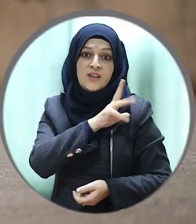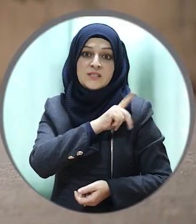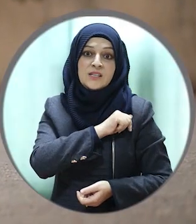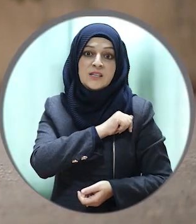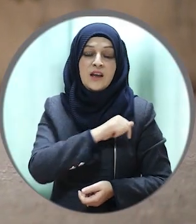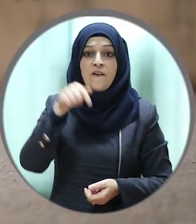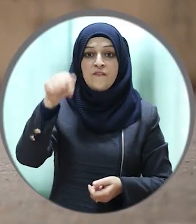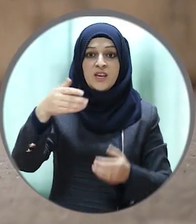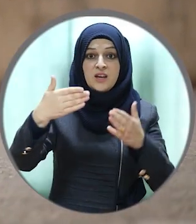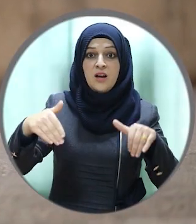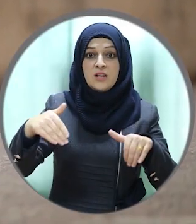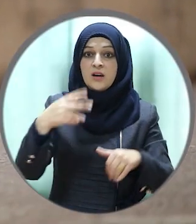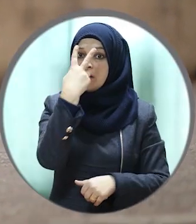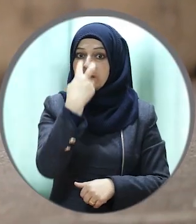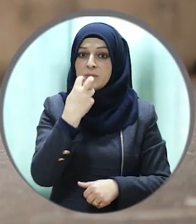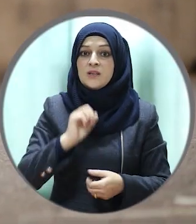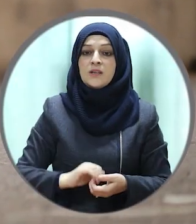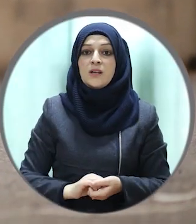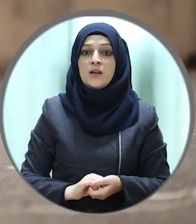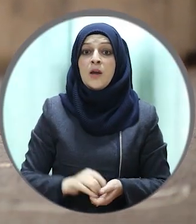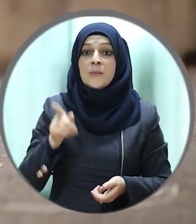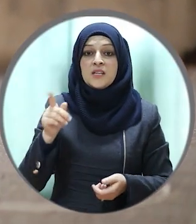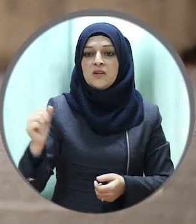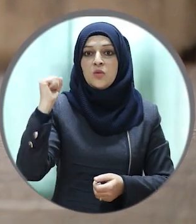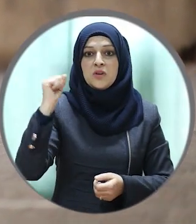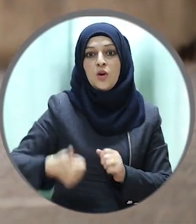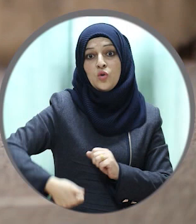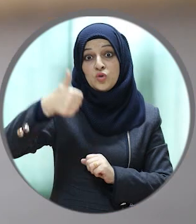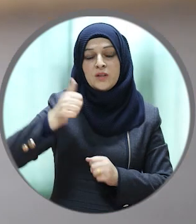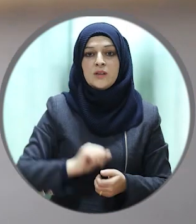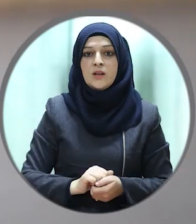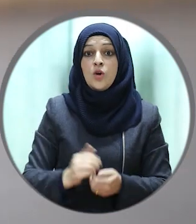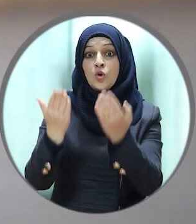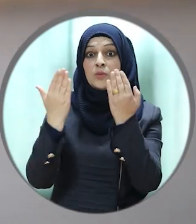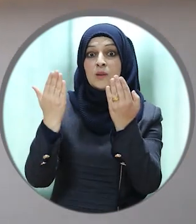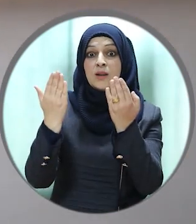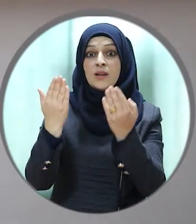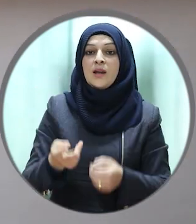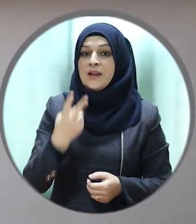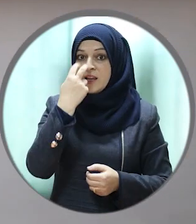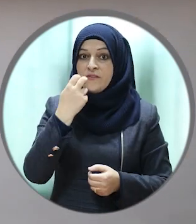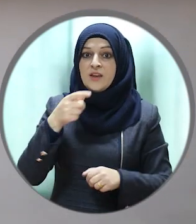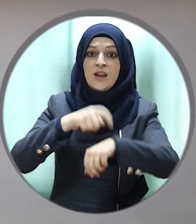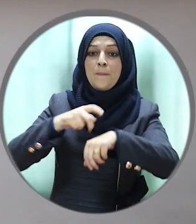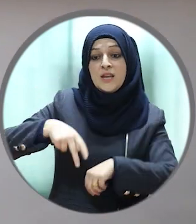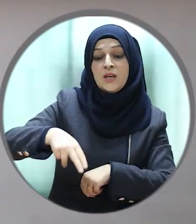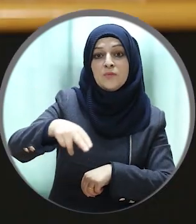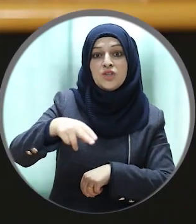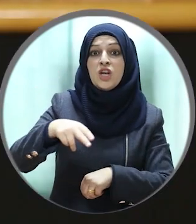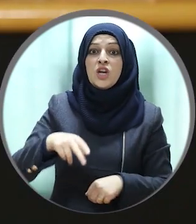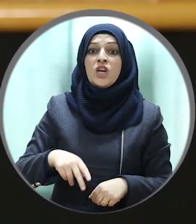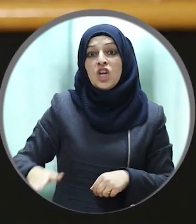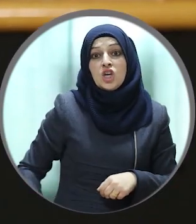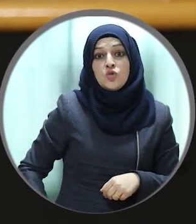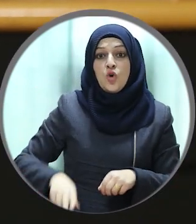أنا طفلة فلسطينية، عندي يوجد إعاقة من الفئة الكفيفين. أنا بس قوية ومجتهدة، بتمنى إنه الكفيف